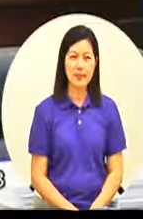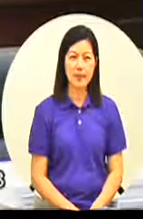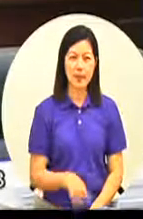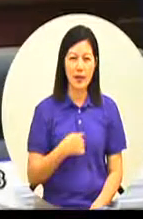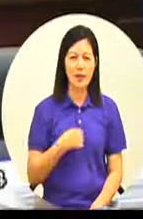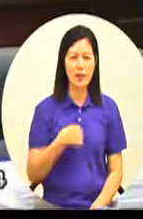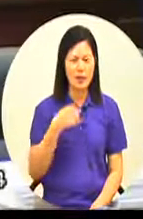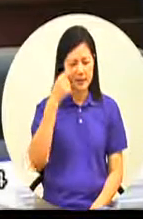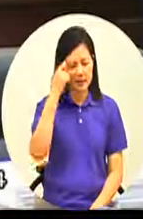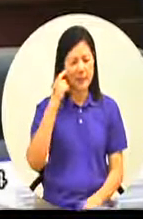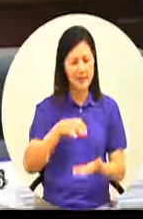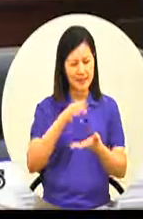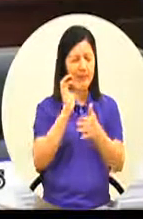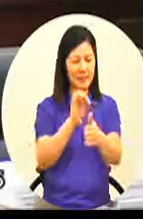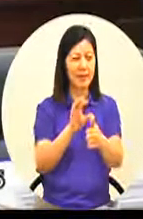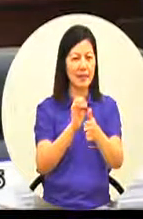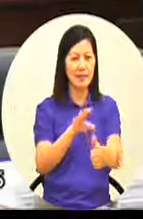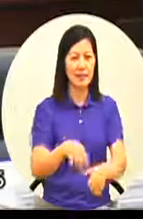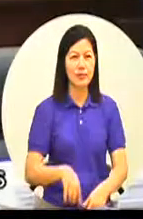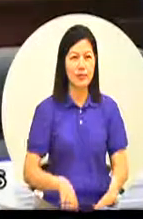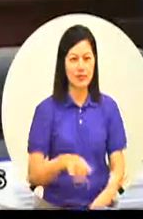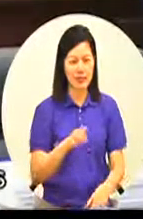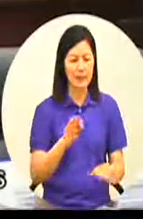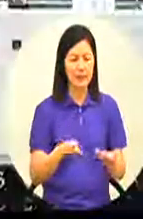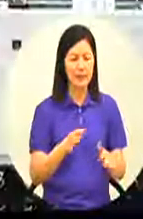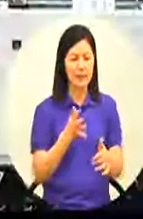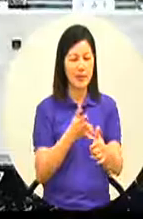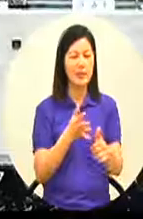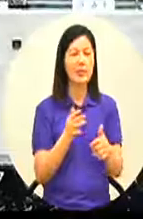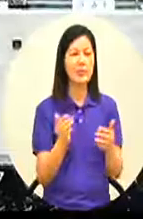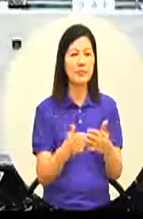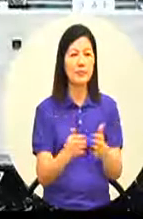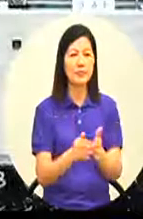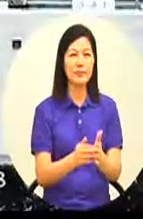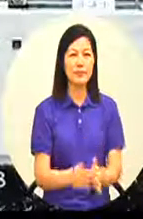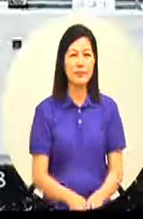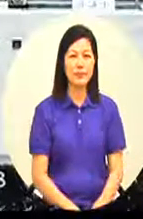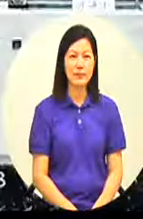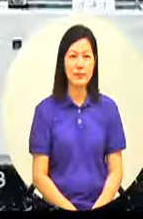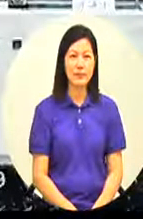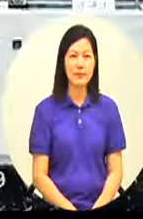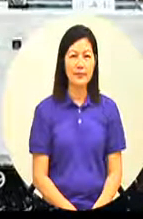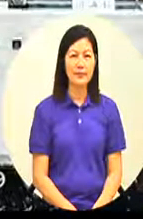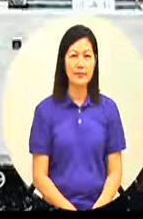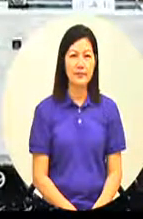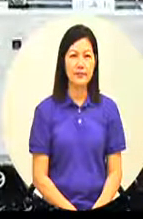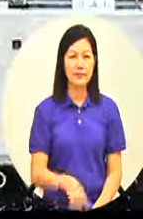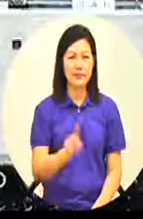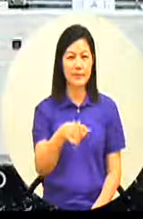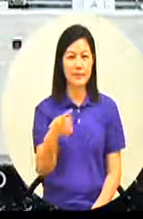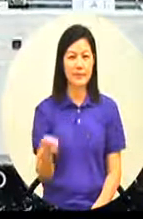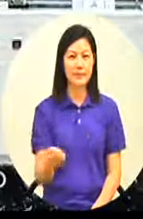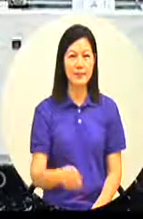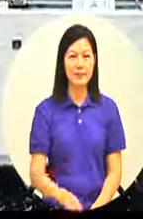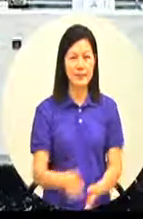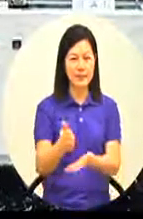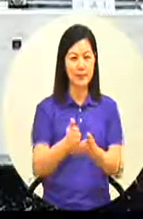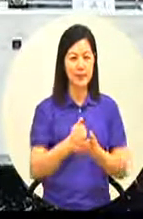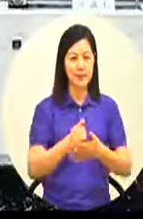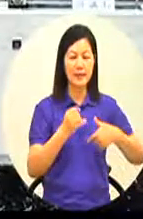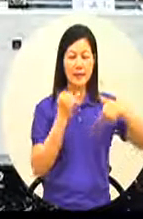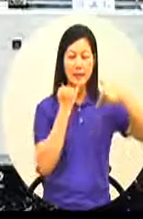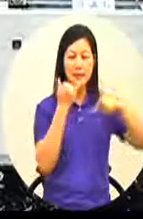具体这样的建议哈。那我今天的咨询就到这里，谢谢。 好，谢谢。下一位我们请何乾隆